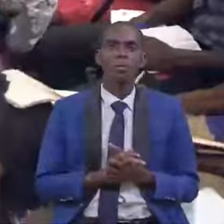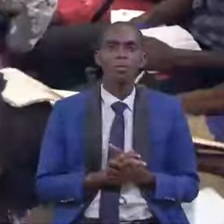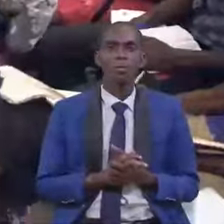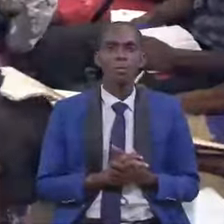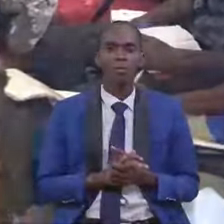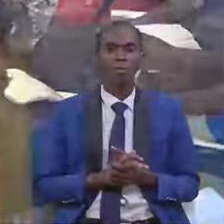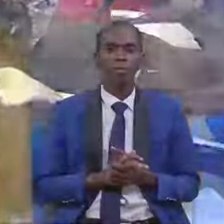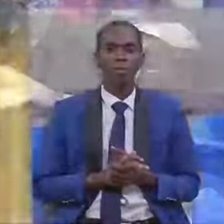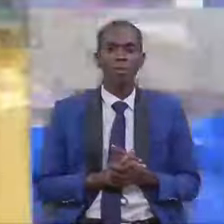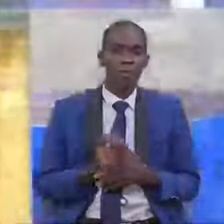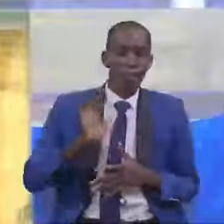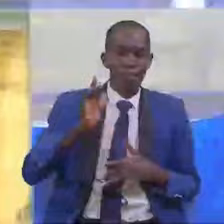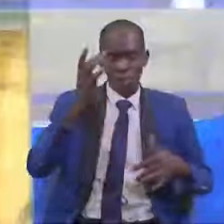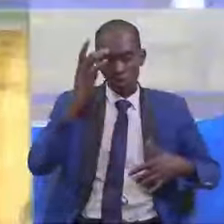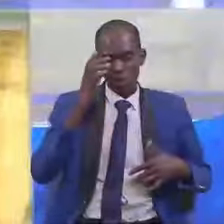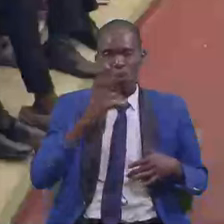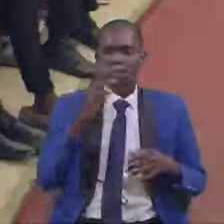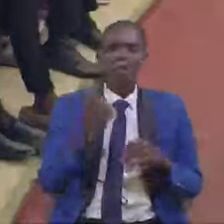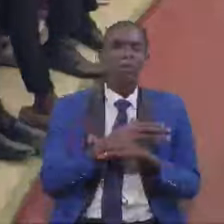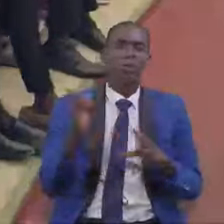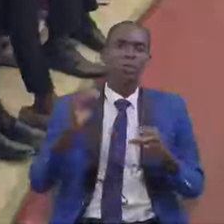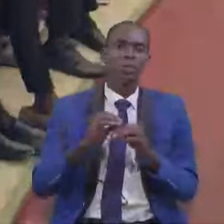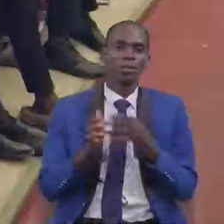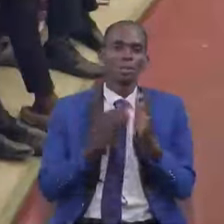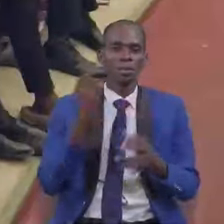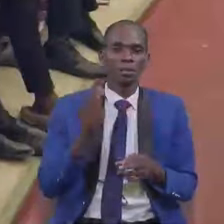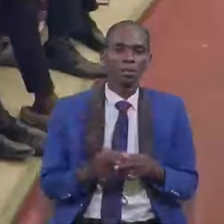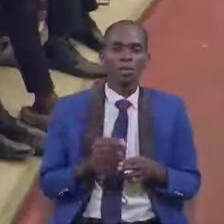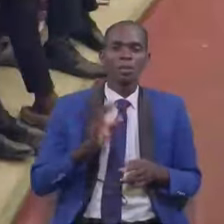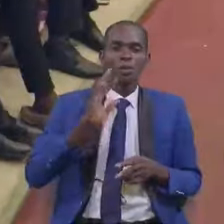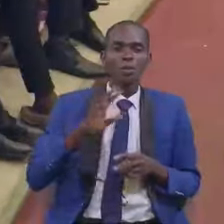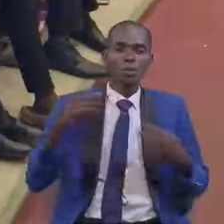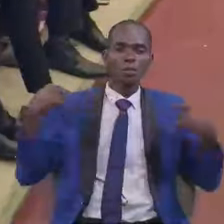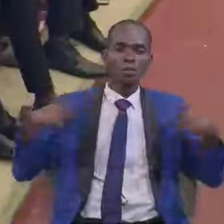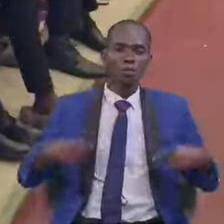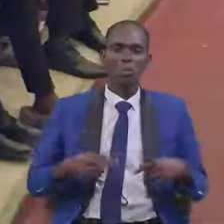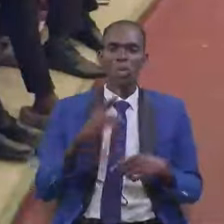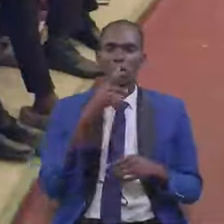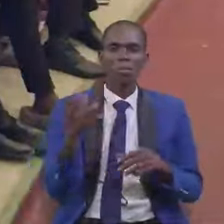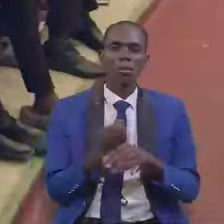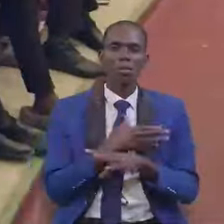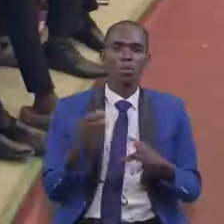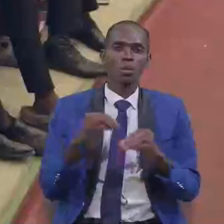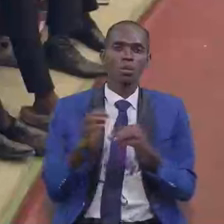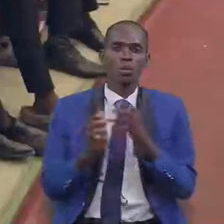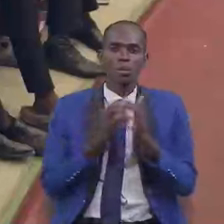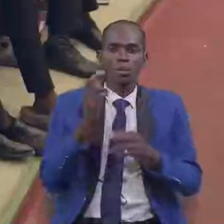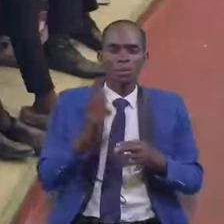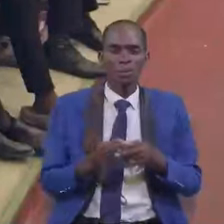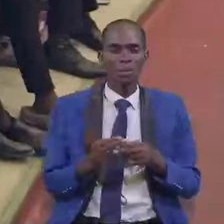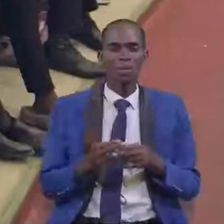Je dis, vos maladies sont éloignées. Vos maladies sont ôtées. Votre infirmité sont ôtées. La prescription.